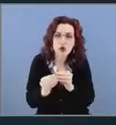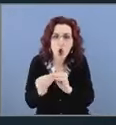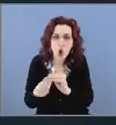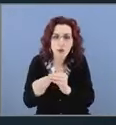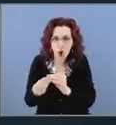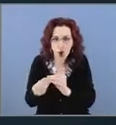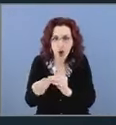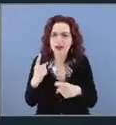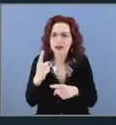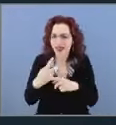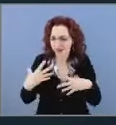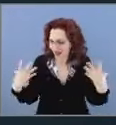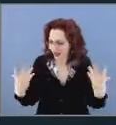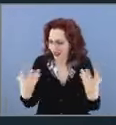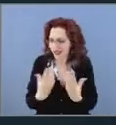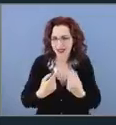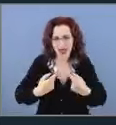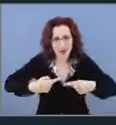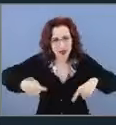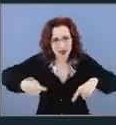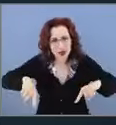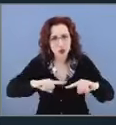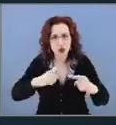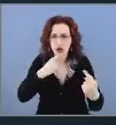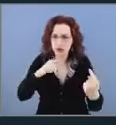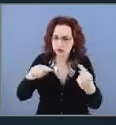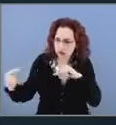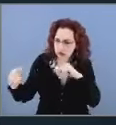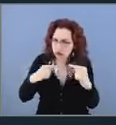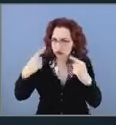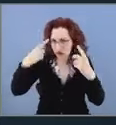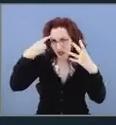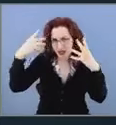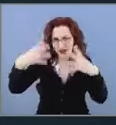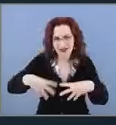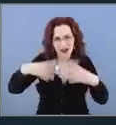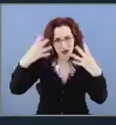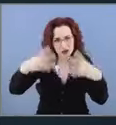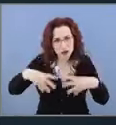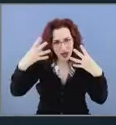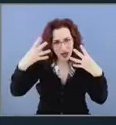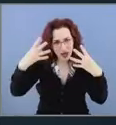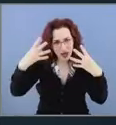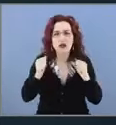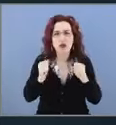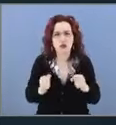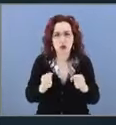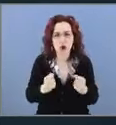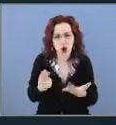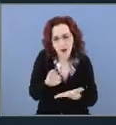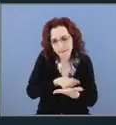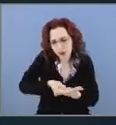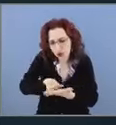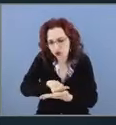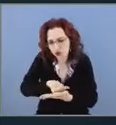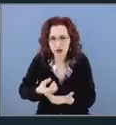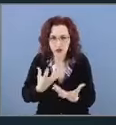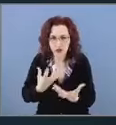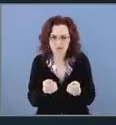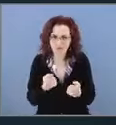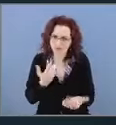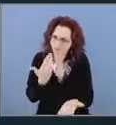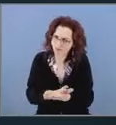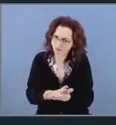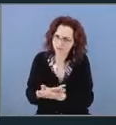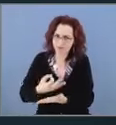insieme e portare a terra delle progettualità concrete. Quindi io ringrazio molto, saremmo poi